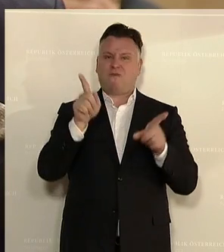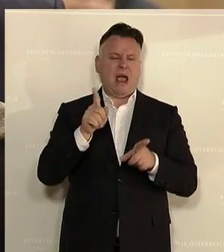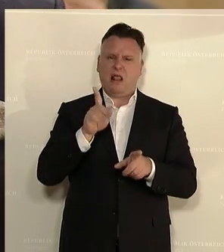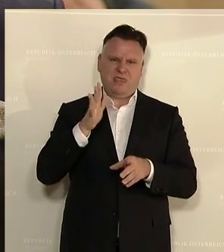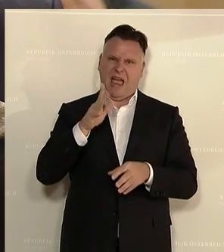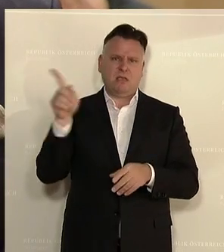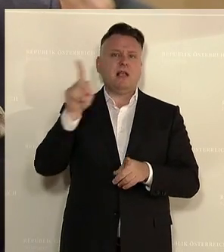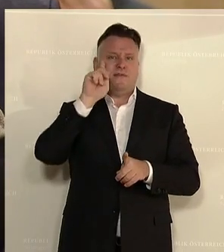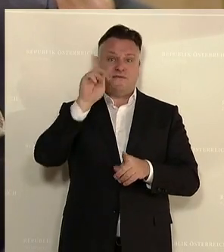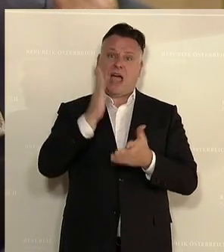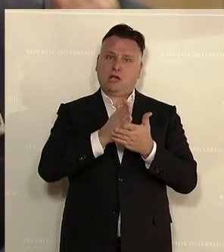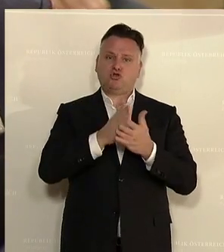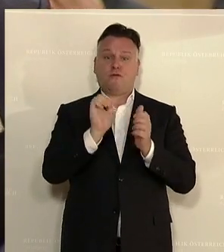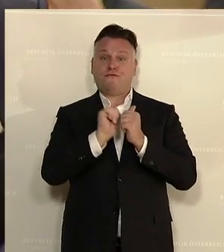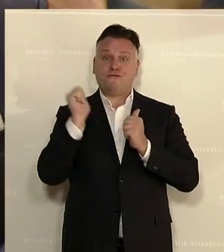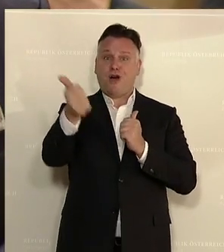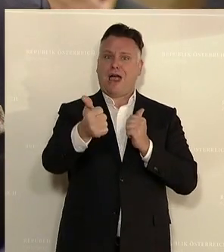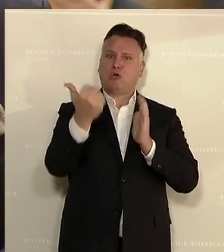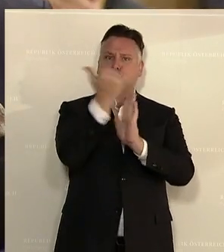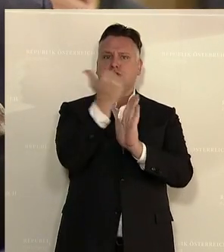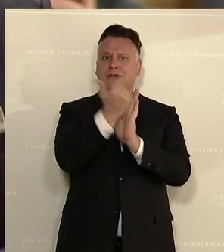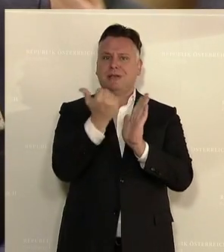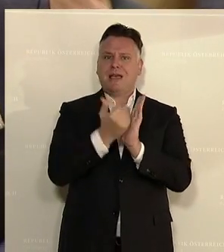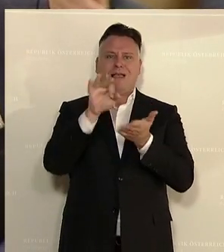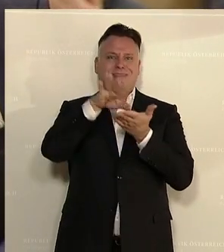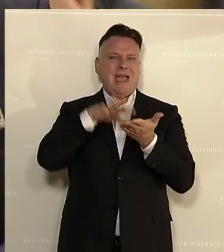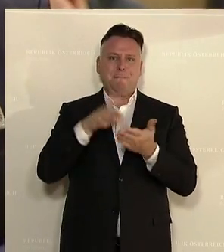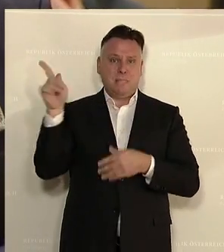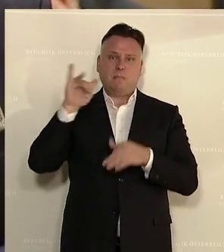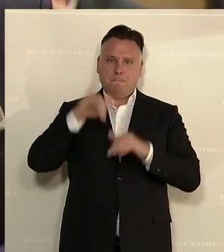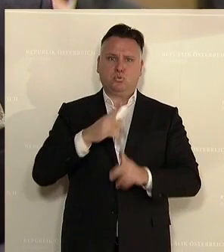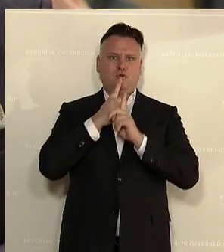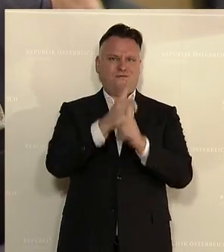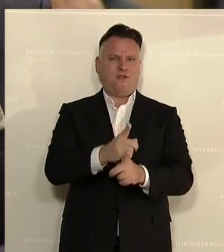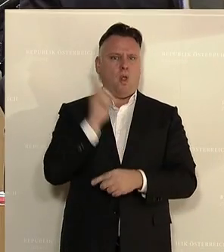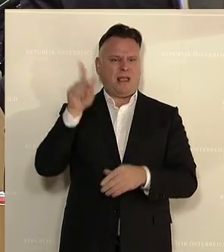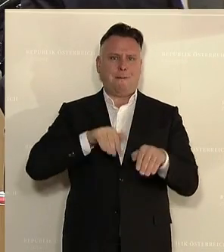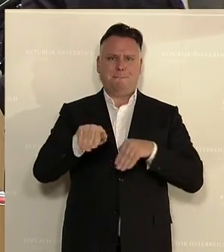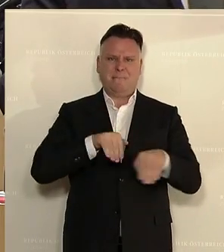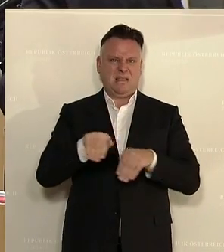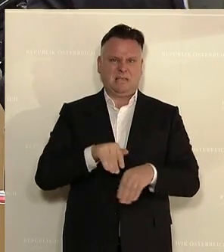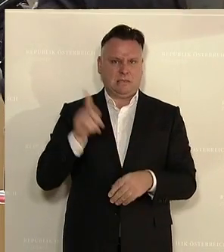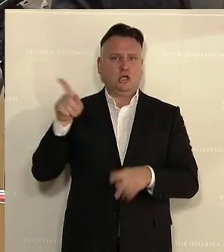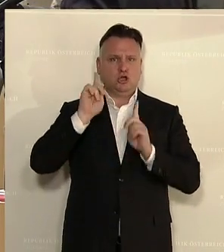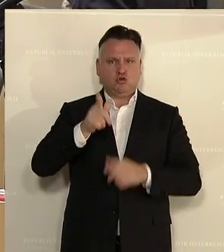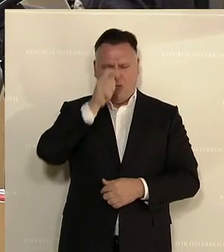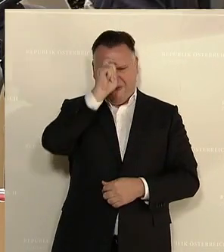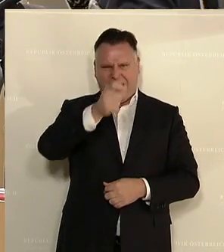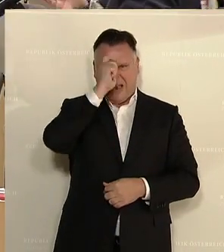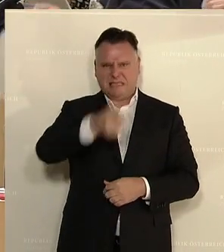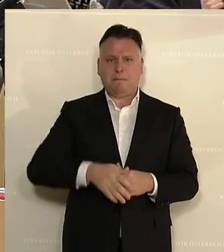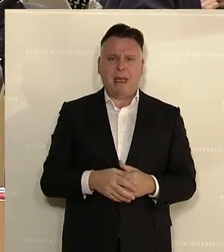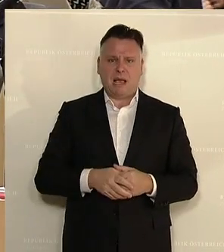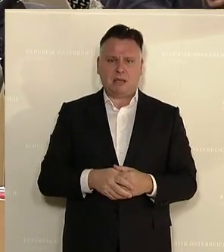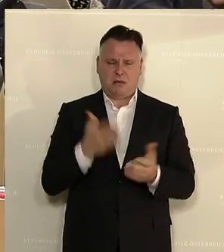Naturkatastrophen, sondern es gibt einen Arbeitsplan des Parlaments. Und nach dem hat sich die Frau Minister zu richten. Und das hat sie auch zu wertschätzen, was hier herinnen passiert.